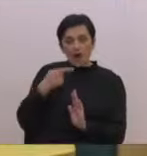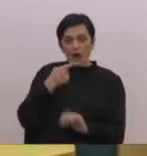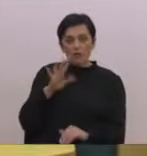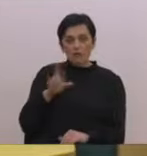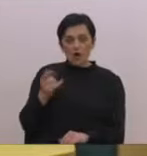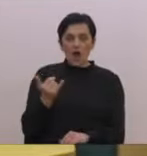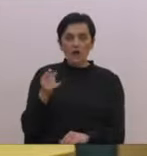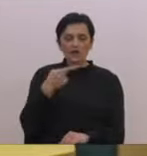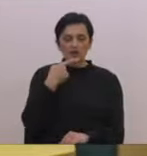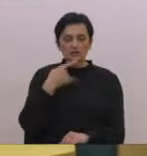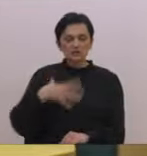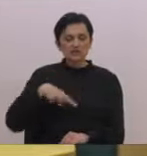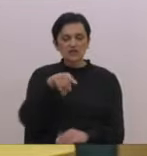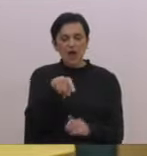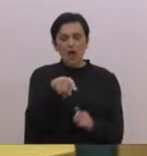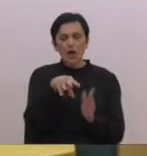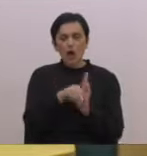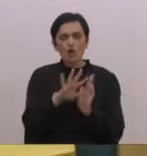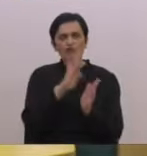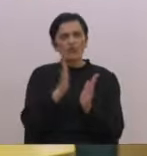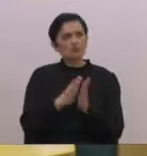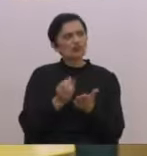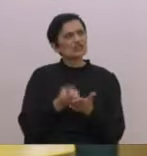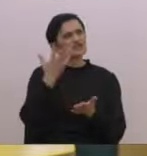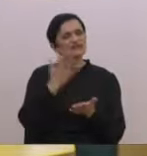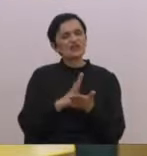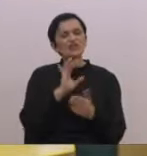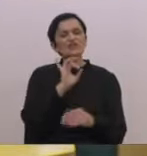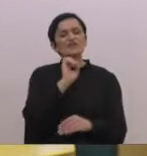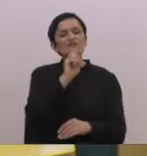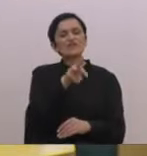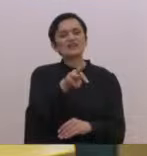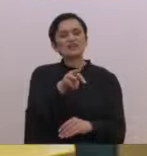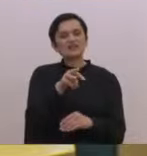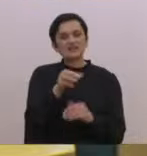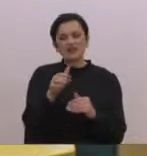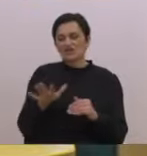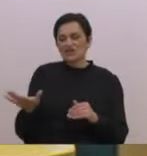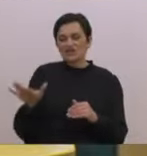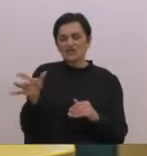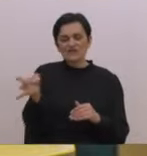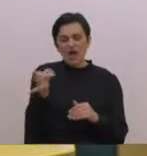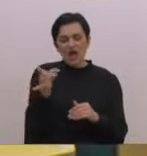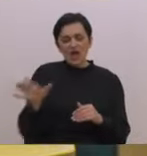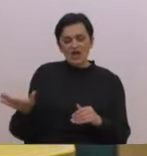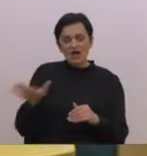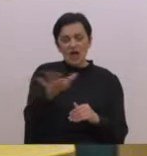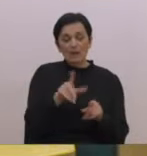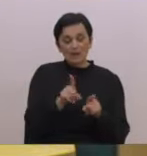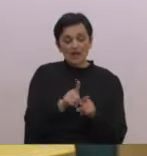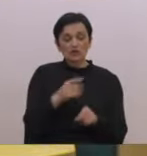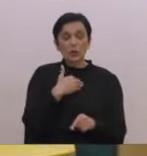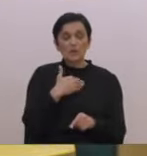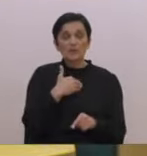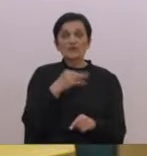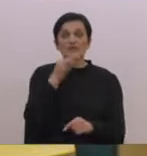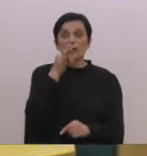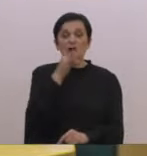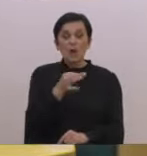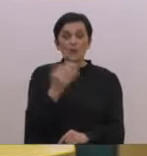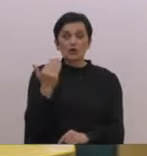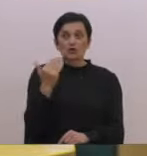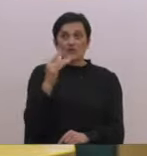titkhos sakartveloshi ar aris qualaperi zviri vidre regionis nebismier kveqanashi. Ai me minda aseve გამოვეხმაუროთ თქვენს